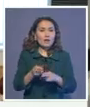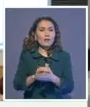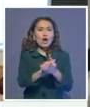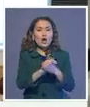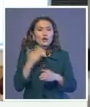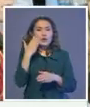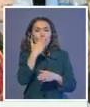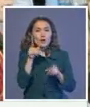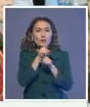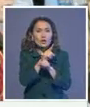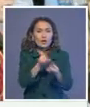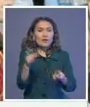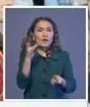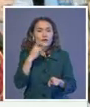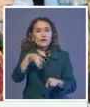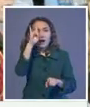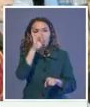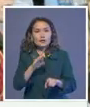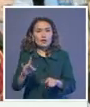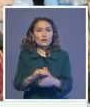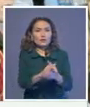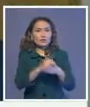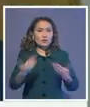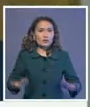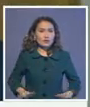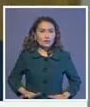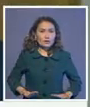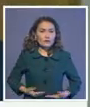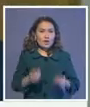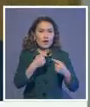ұлтаралық татулықты насихаттап, бір шаңырақ астында жарасымды өмір сүруде.